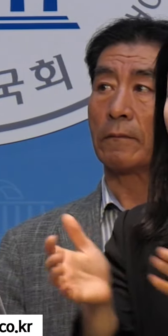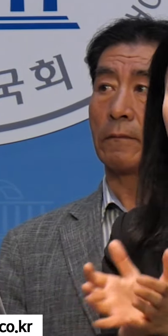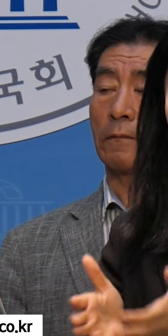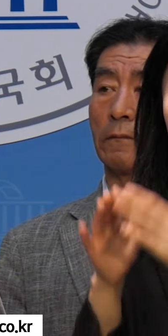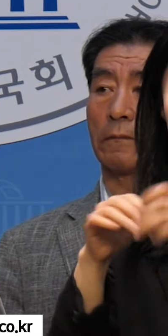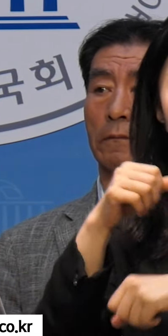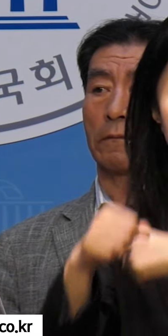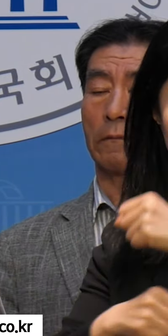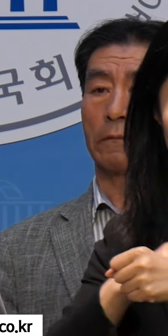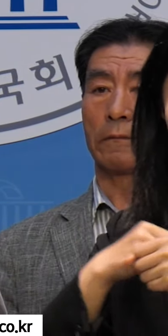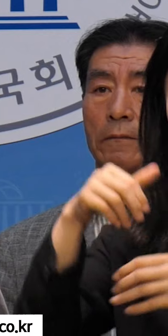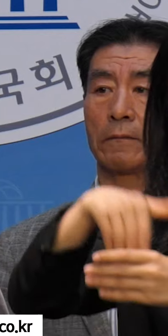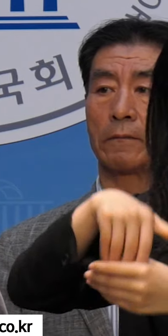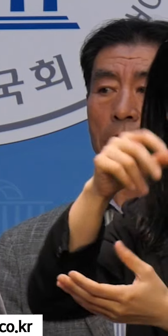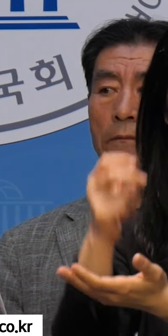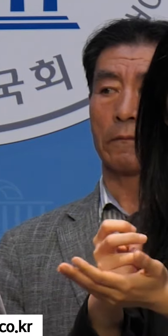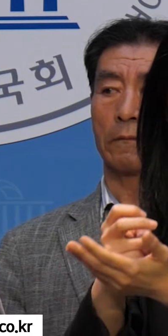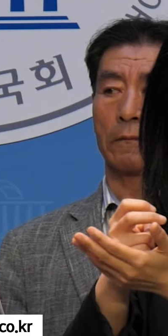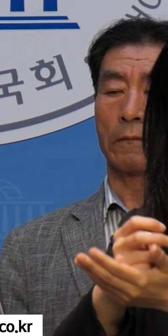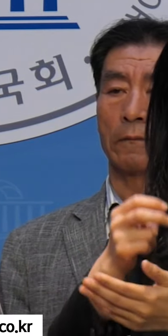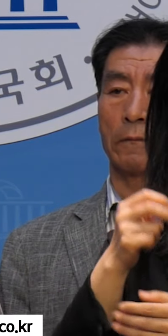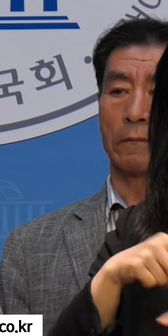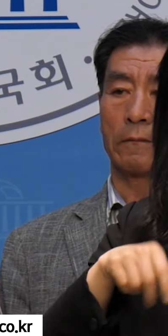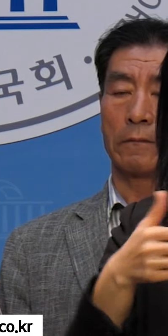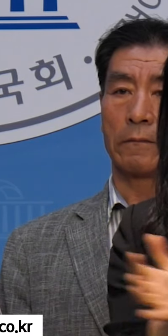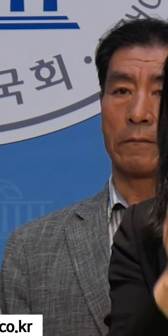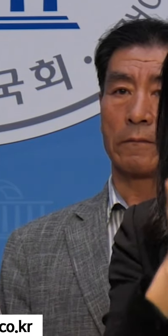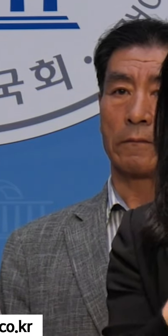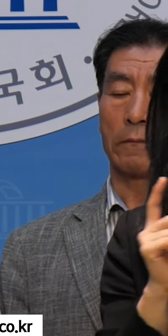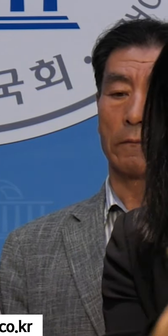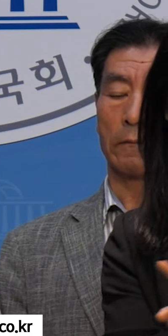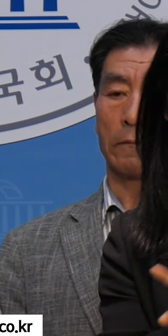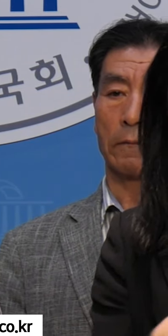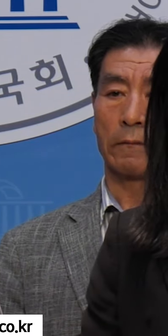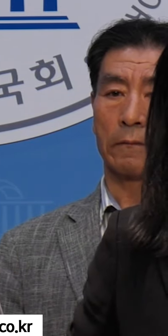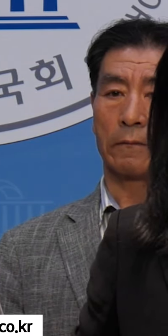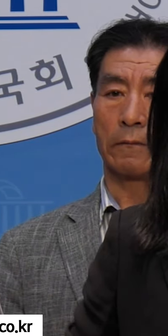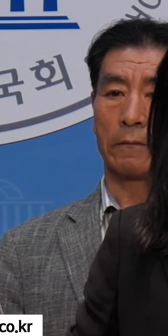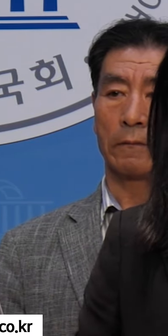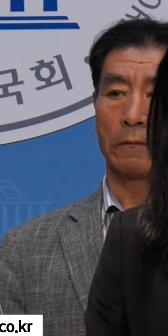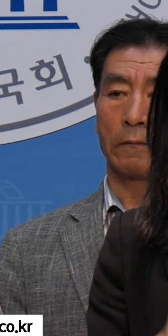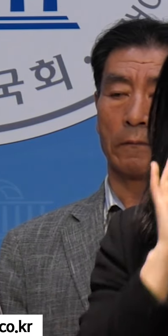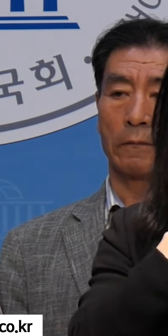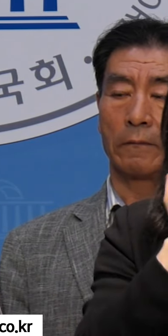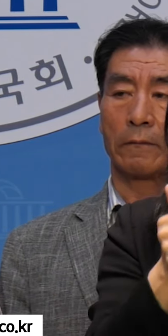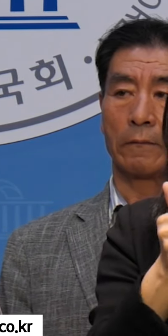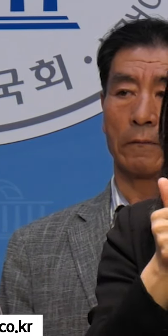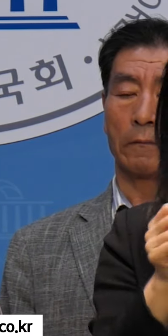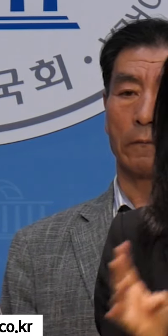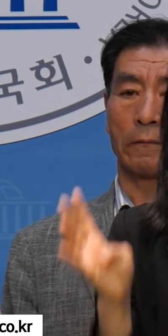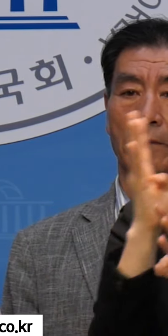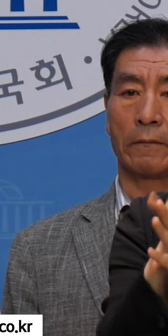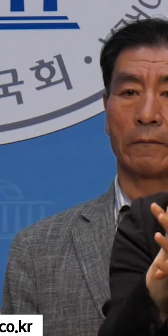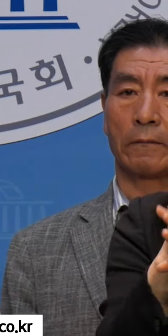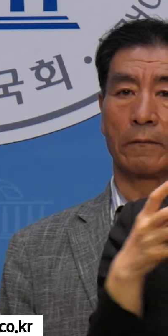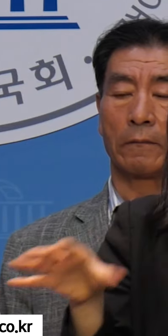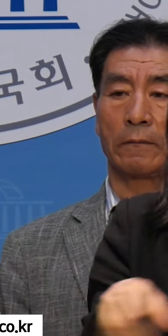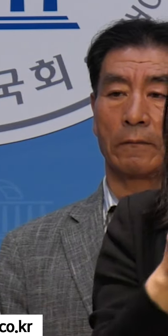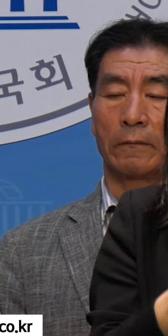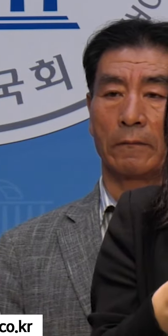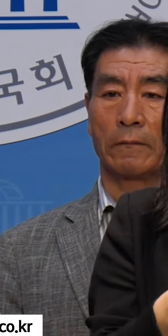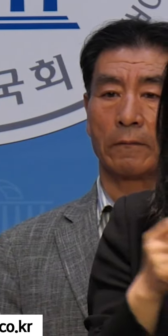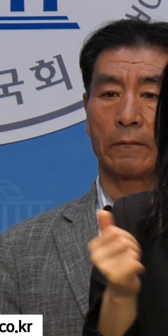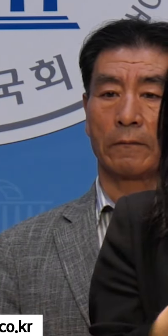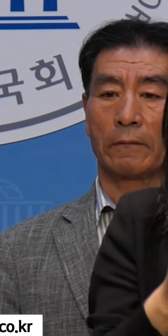자유화 등의 선거법과 정당법 개혁의 근거를 마련해야 한다. 대통령 중임제, 국무총리